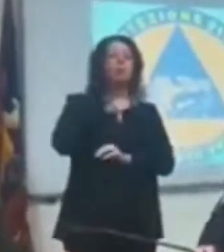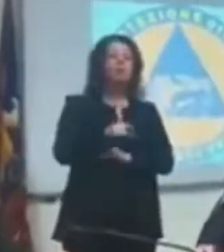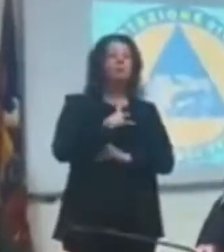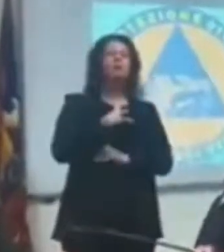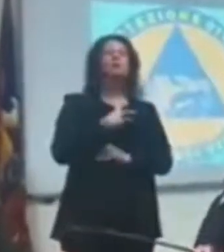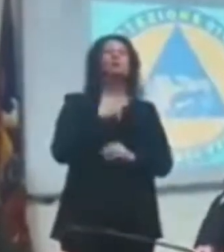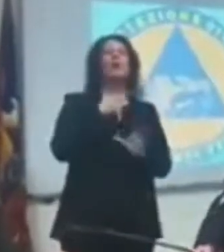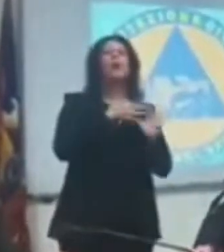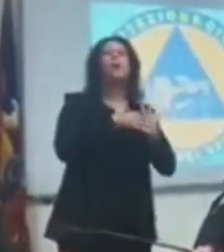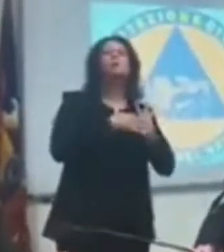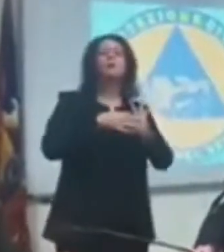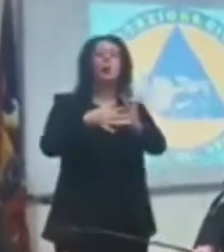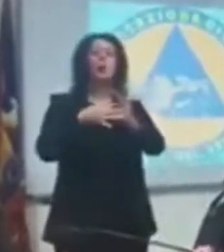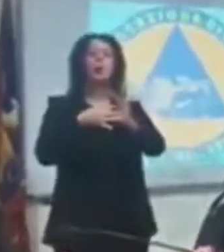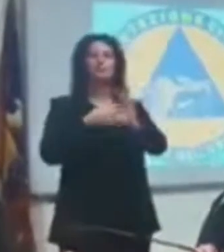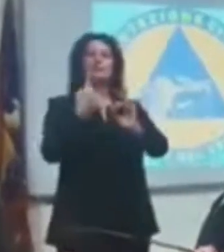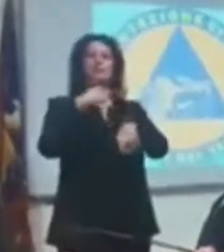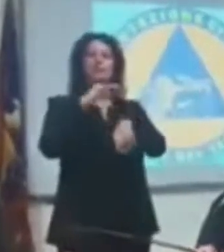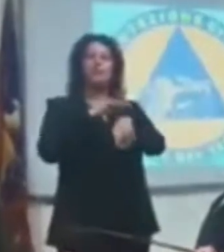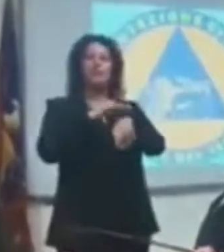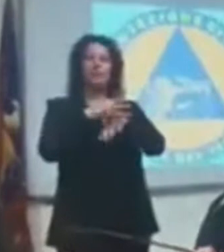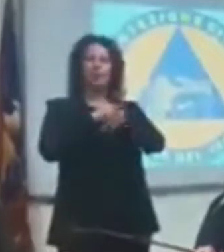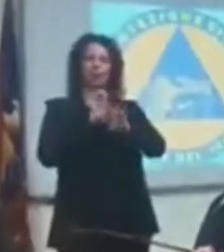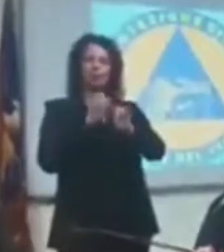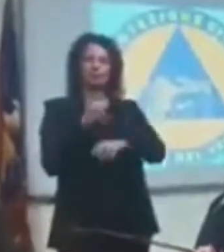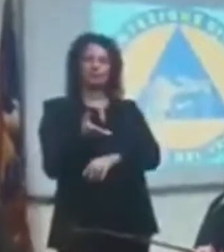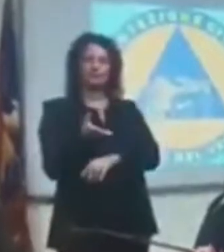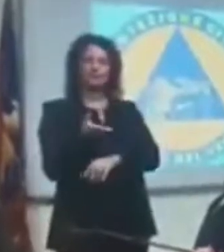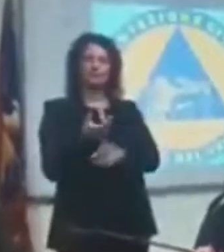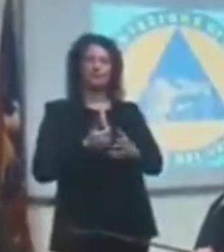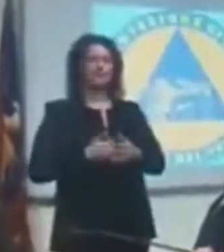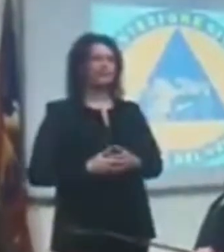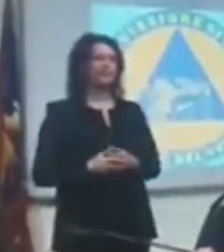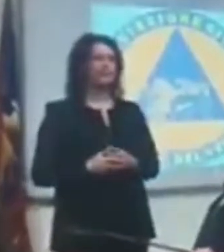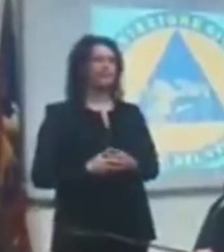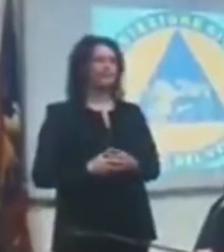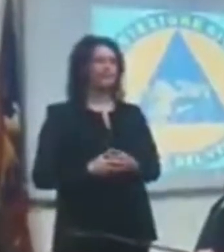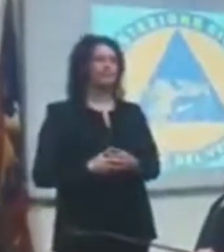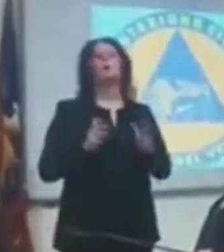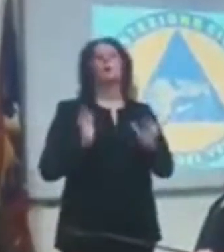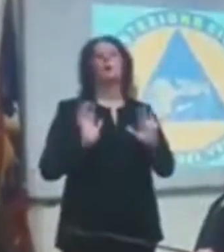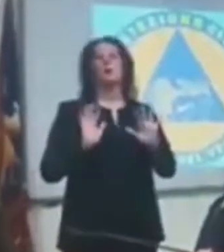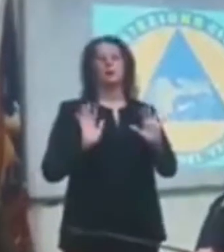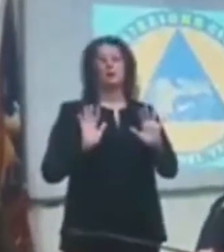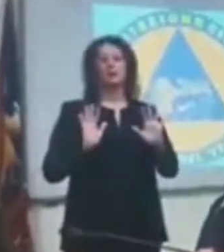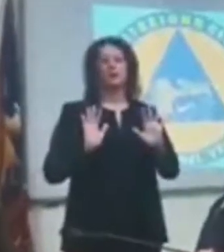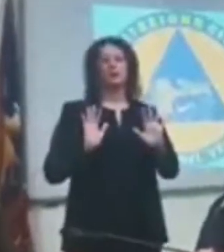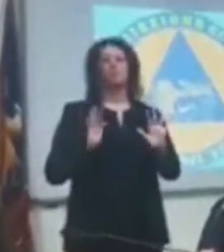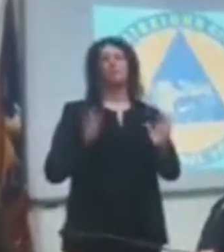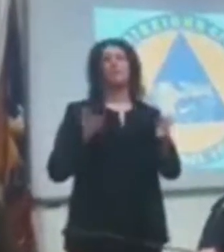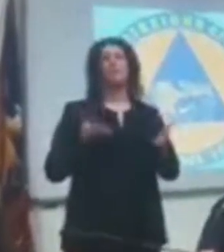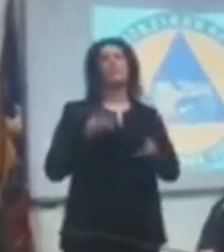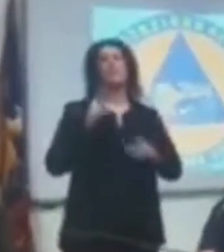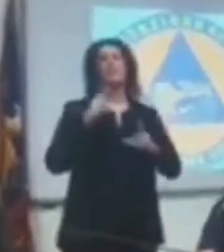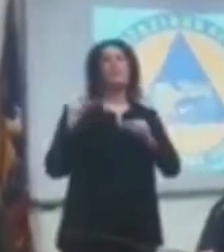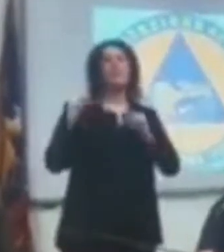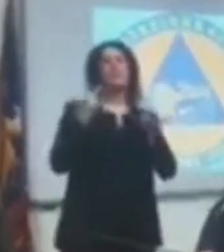allora, noi stiamo parlando dei numeri, quando sono i numeri sono veramente crudi,